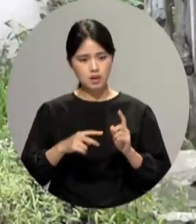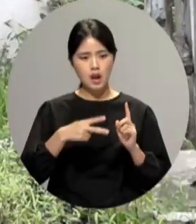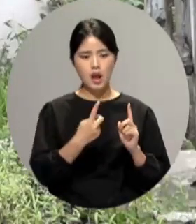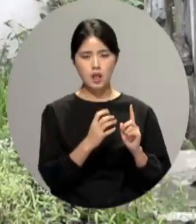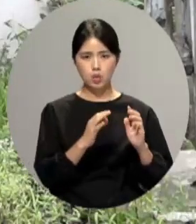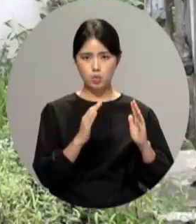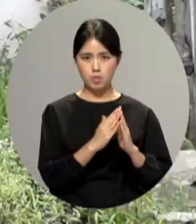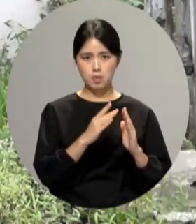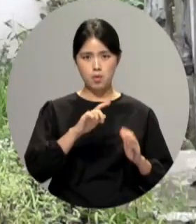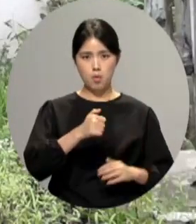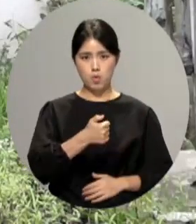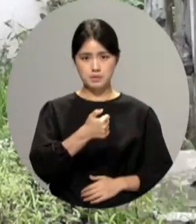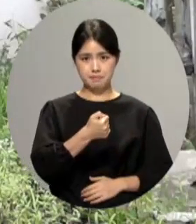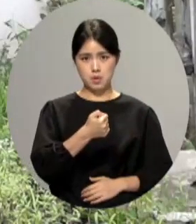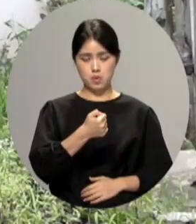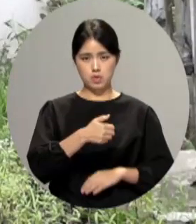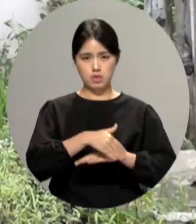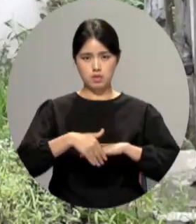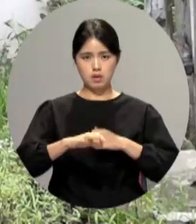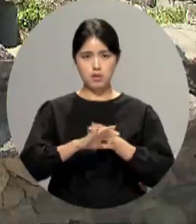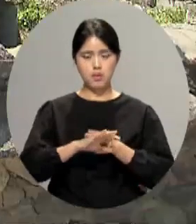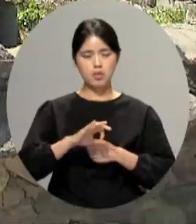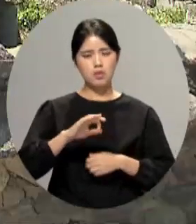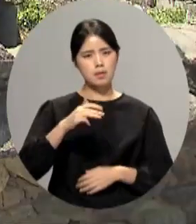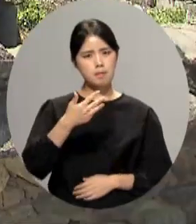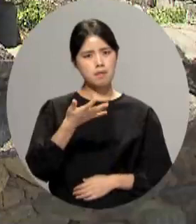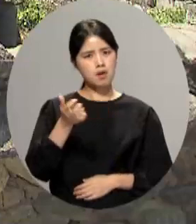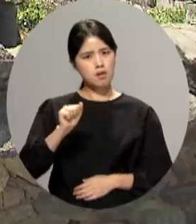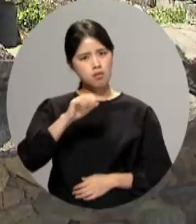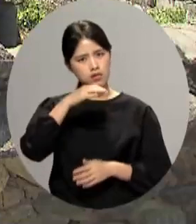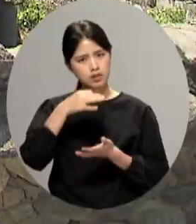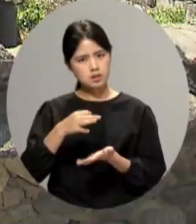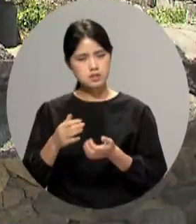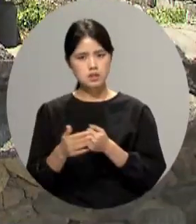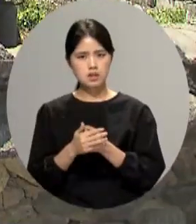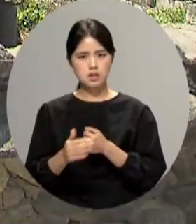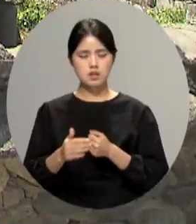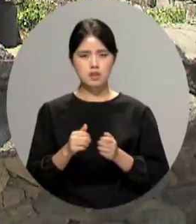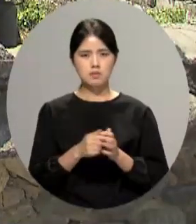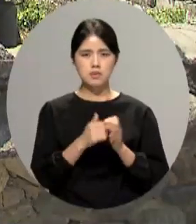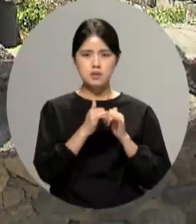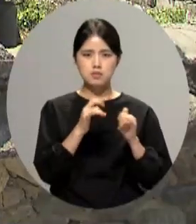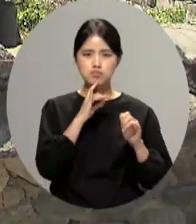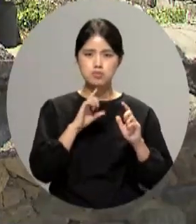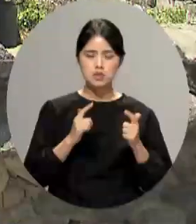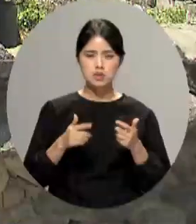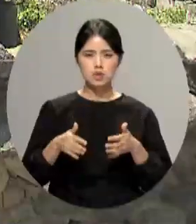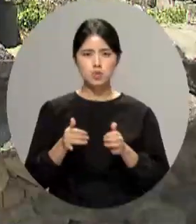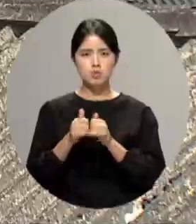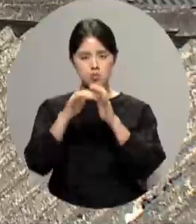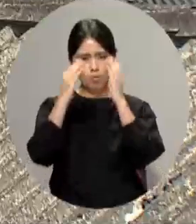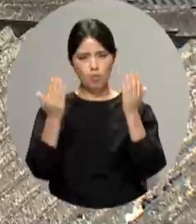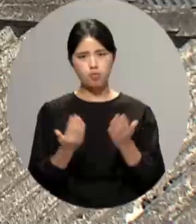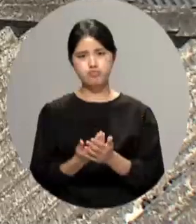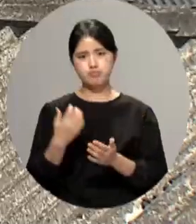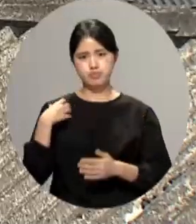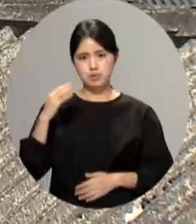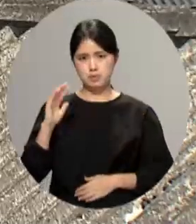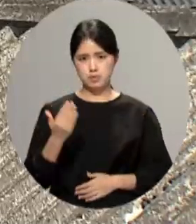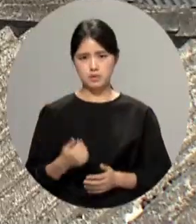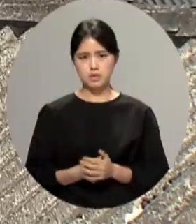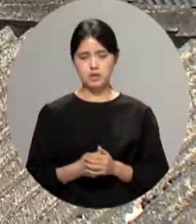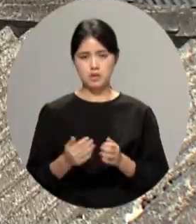원만 책정해도 8억에 달하는 비용이 발생해 민간뿐 아니라 도민 모두의 부담으로 돌아오고 있습니다. 이